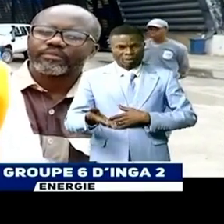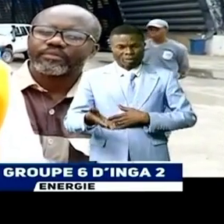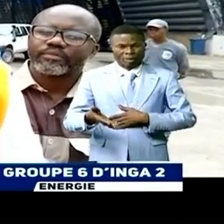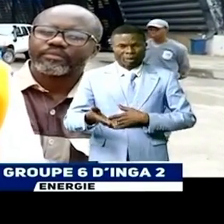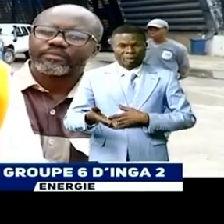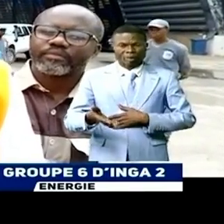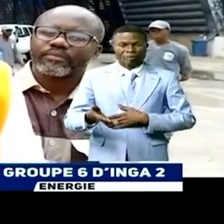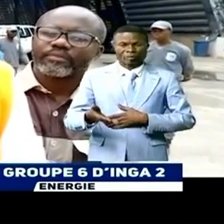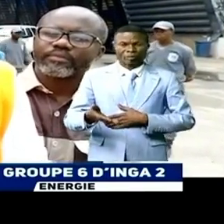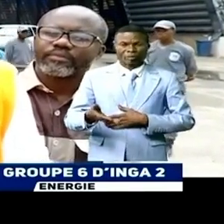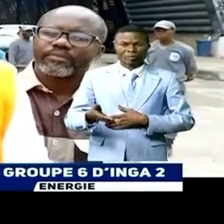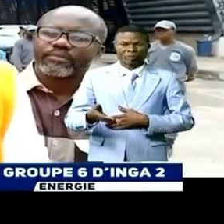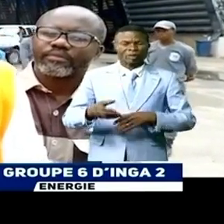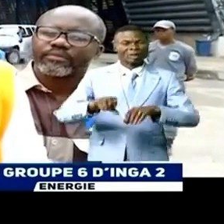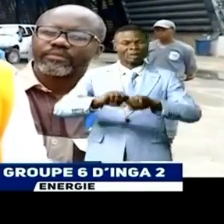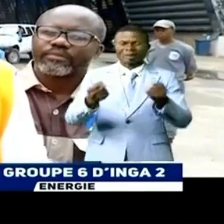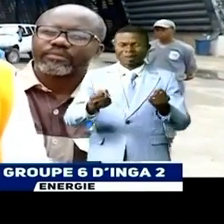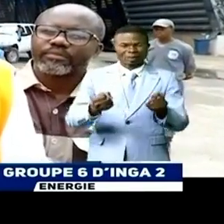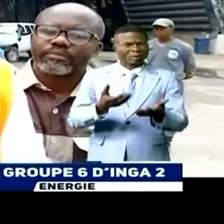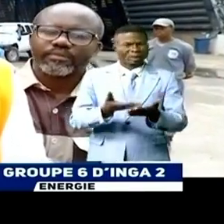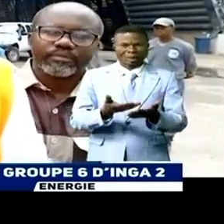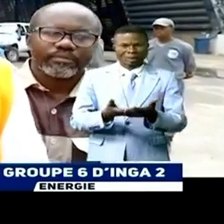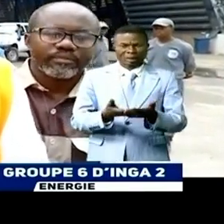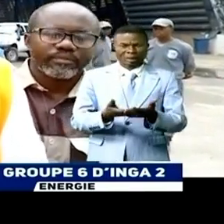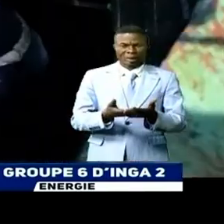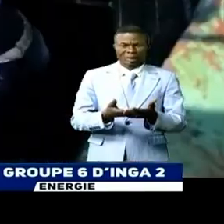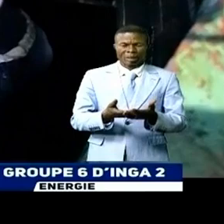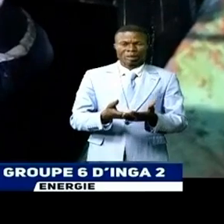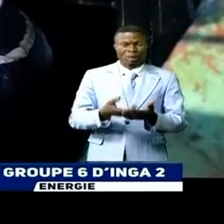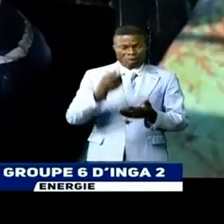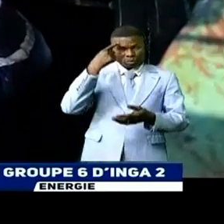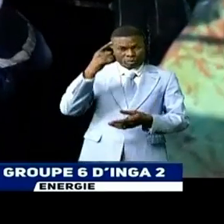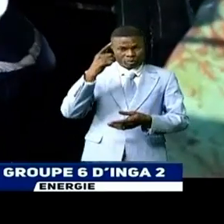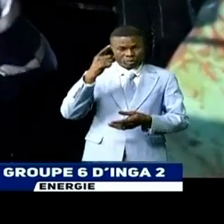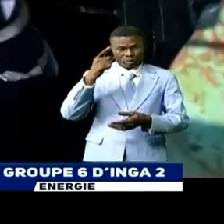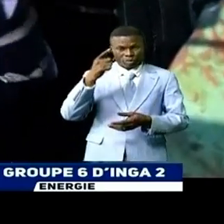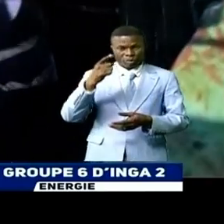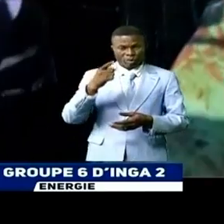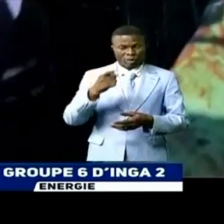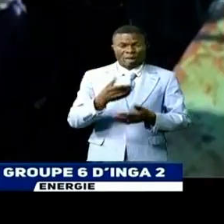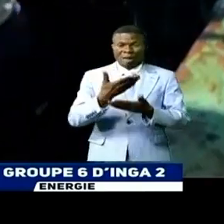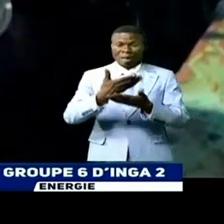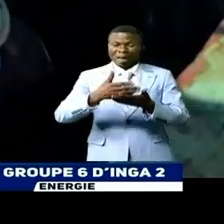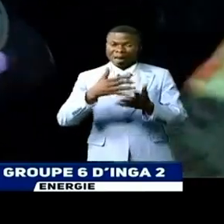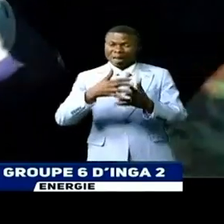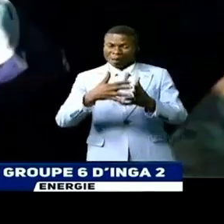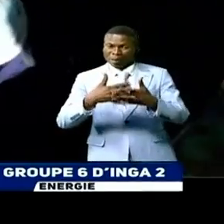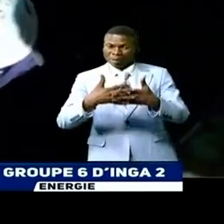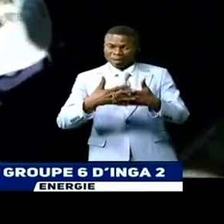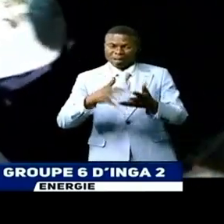il se détourner nous n'avons pas fait cela